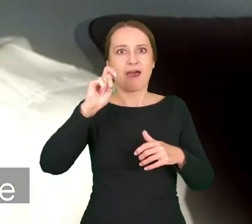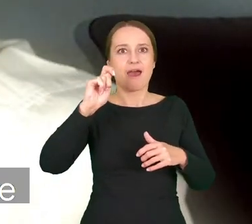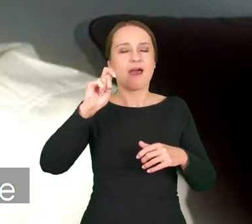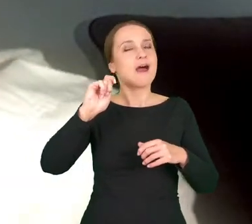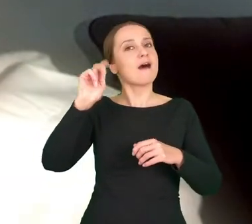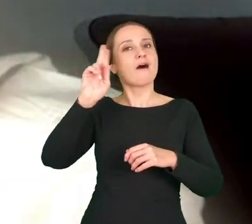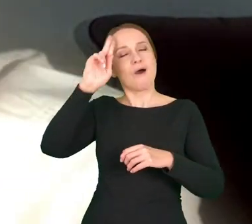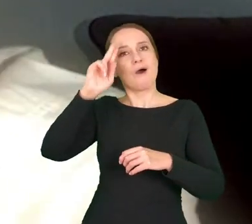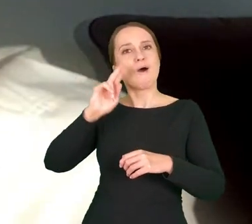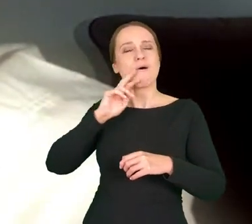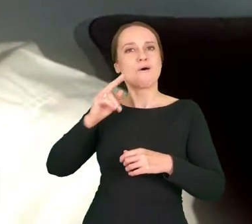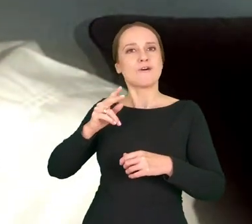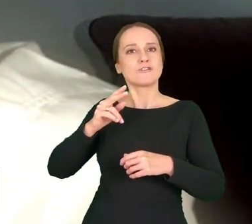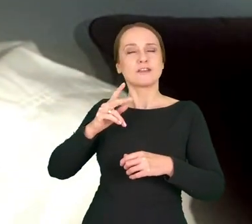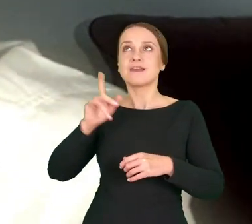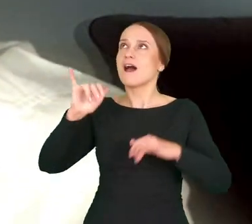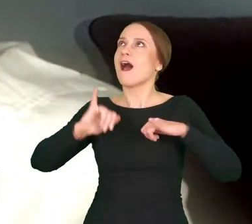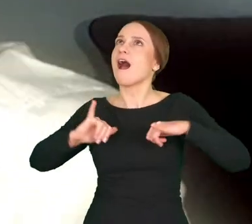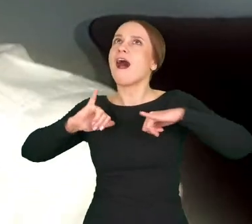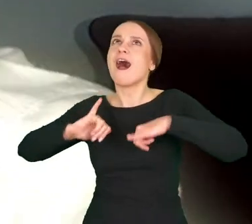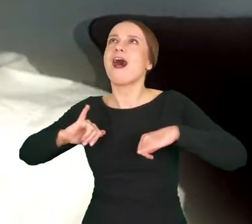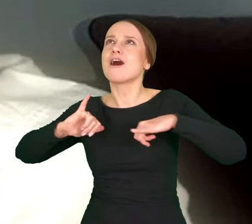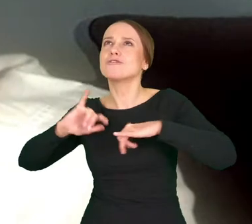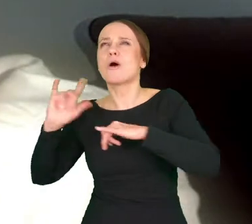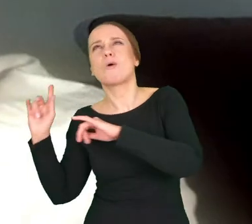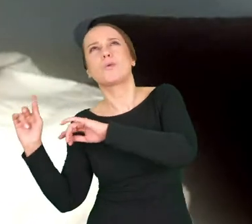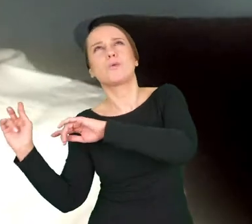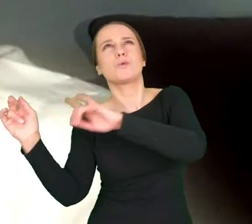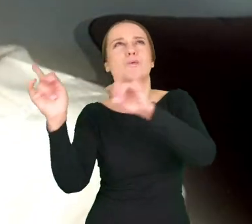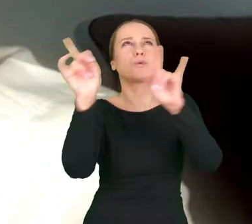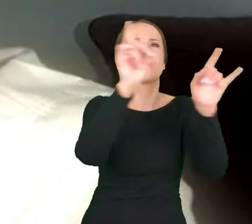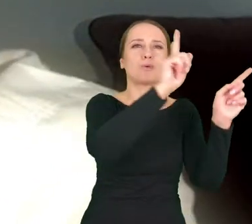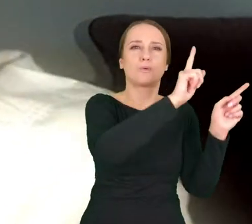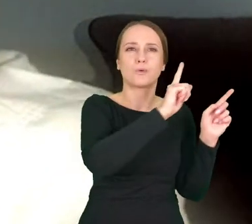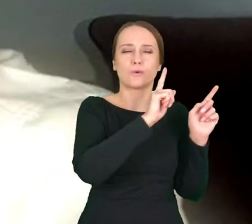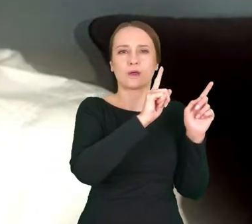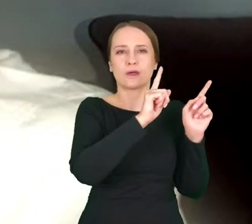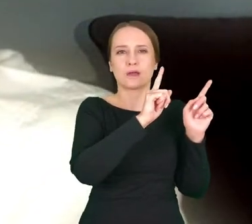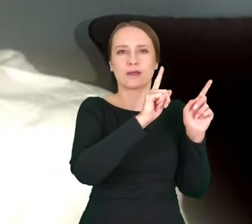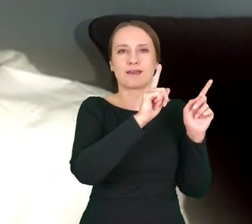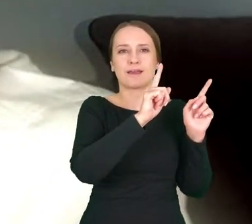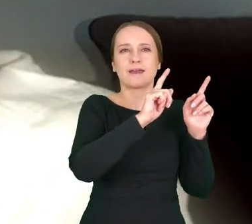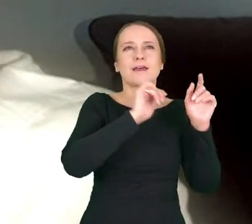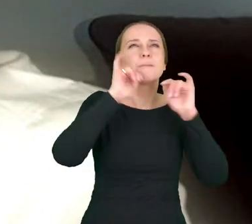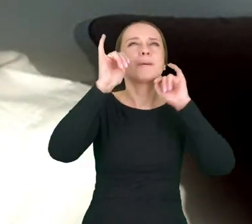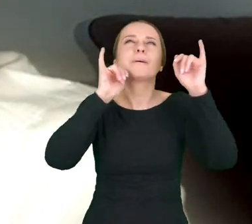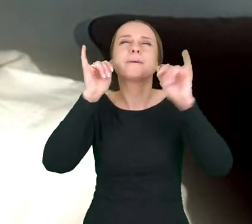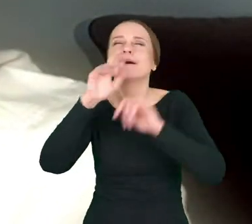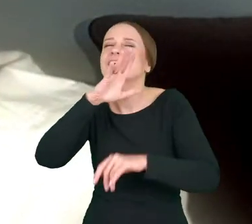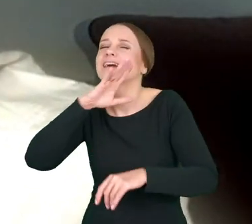ukłonie kapelusz ojcowski. A one